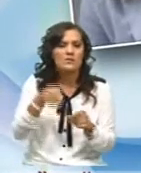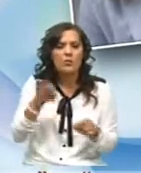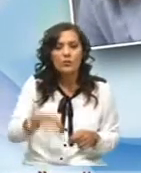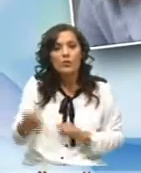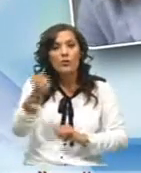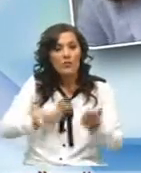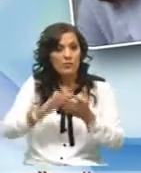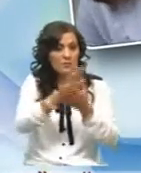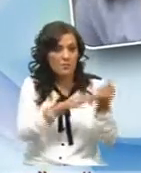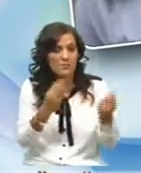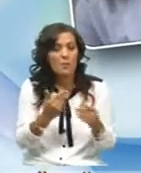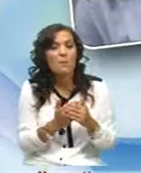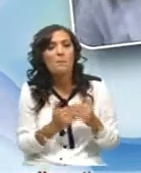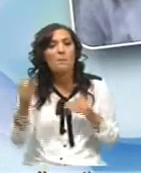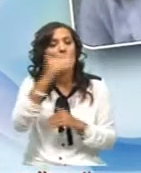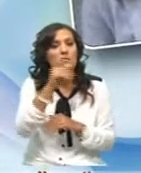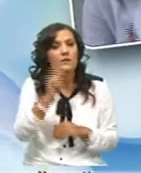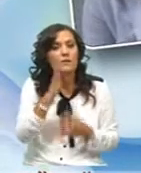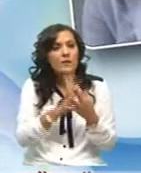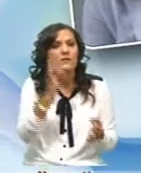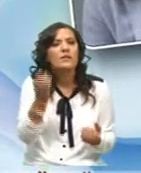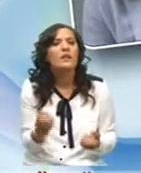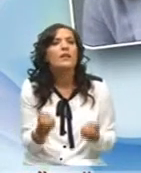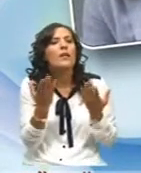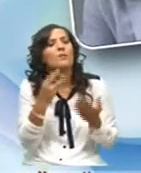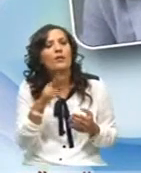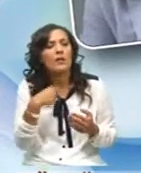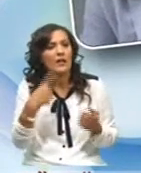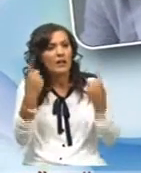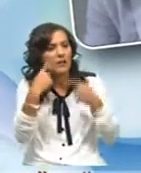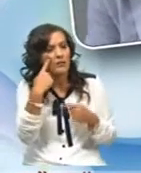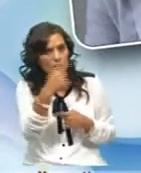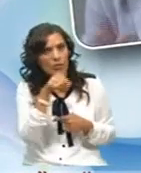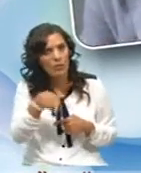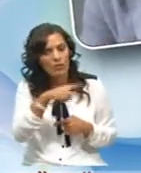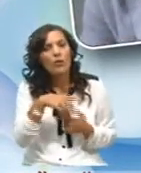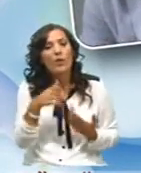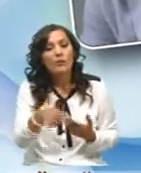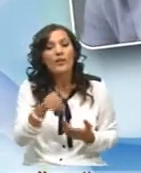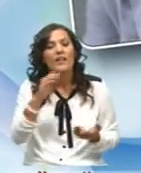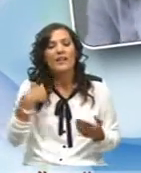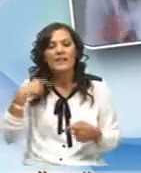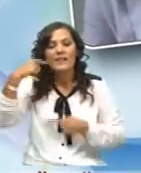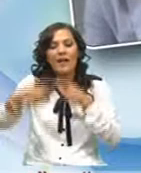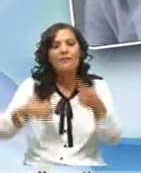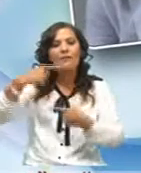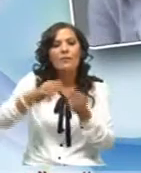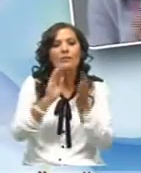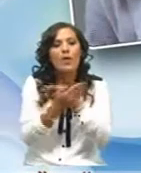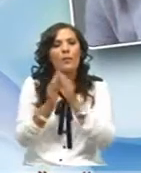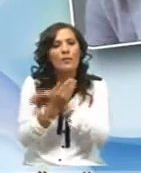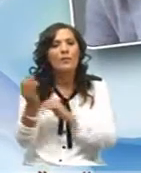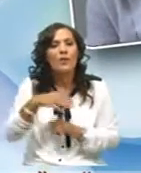alanında ama bugün üniversiteyi bitirmiş Master da yapan insanlar Yetkin görünebiliyor şimdi bu tabi Devrim getirirse dönemin